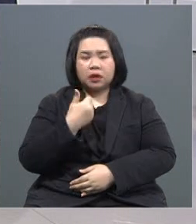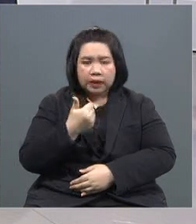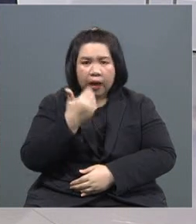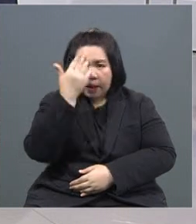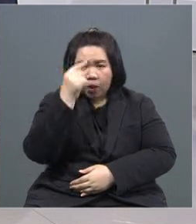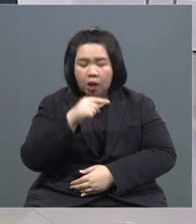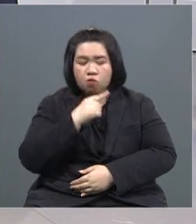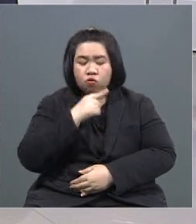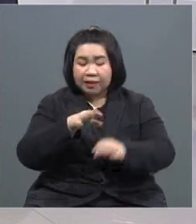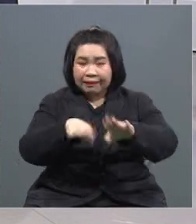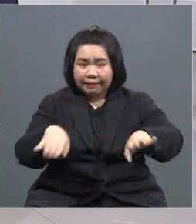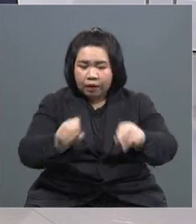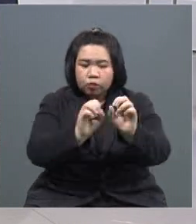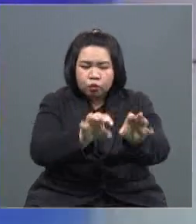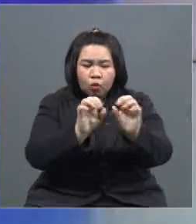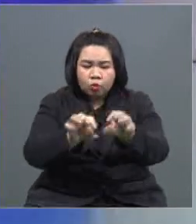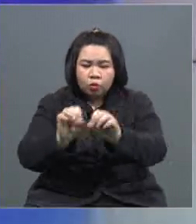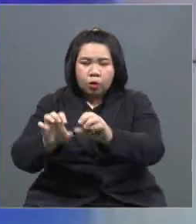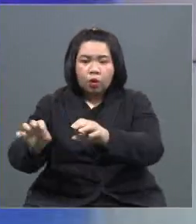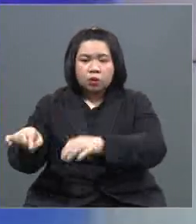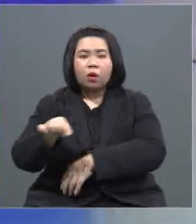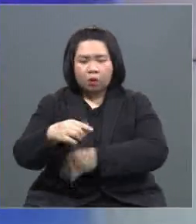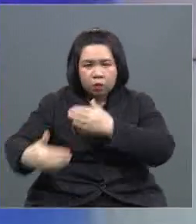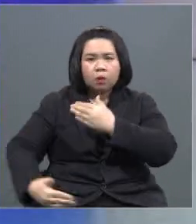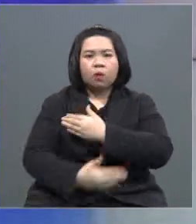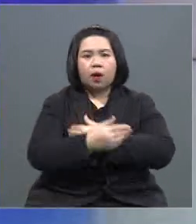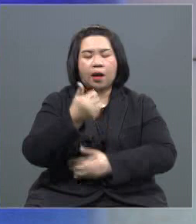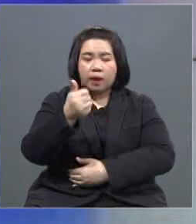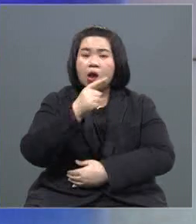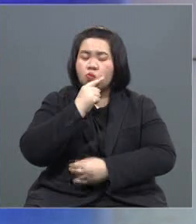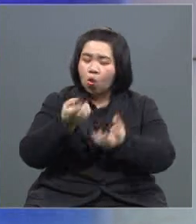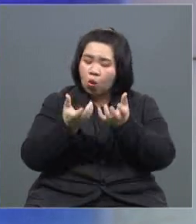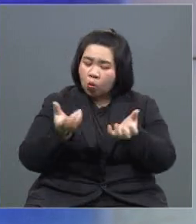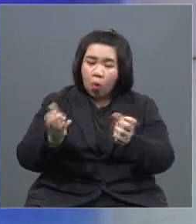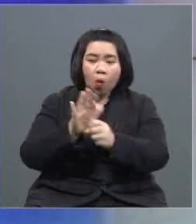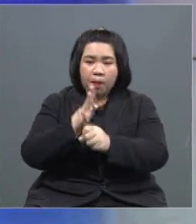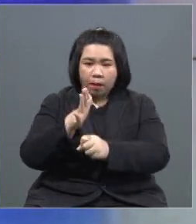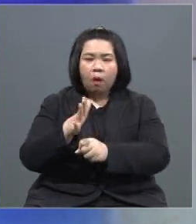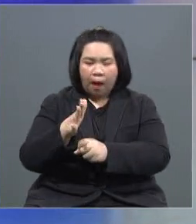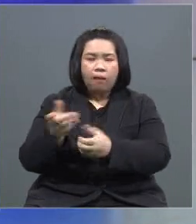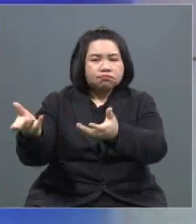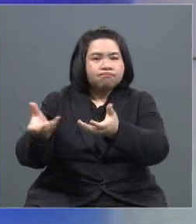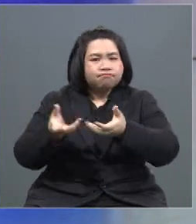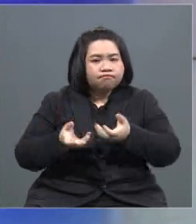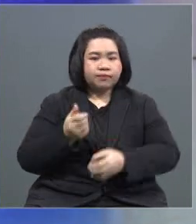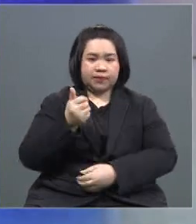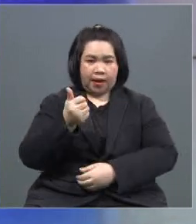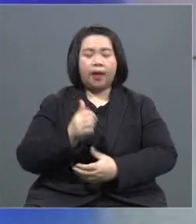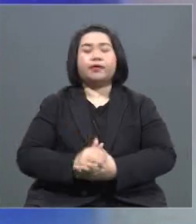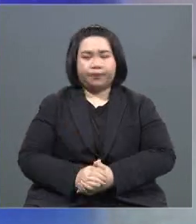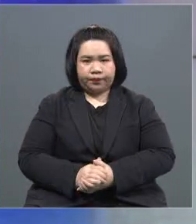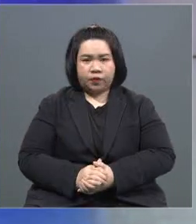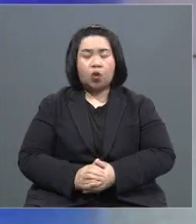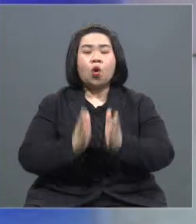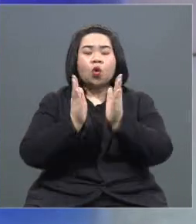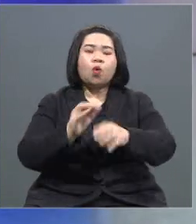ริมนักกีฬาให้ได้มีโอกาสได้ในสิ่งที่ยังขาดอยู่ค่ะก็คือว่าในเรื่องของนักกายภ